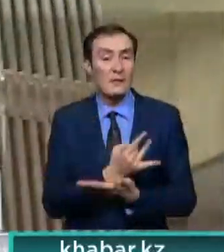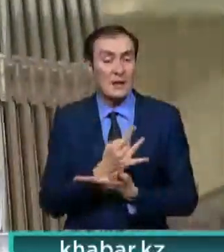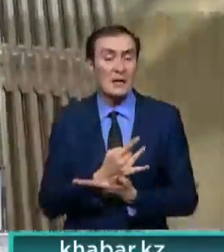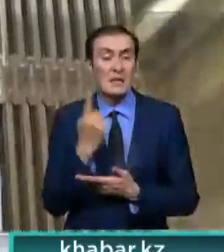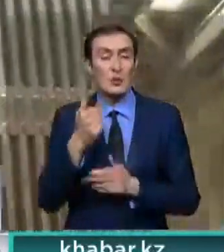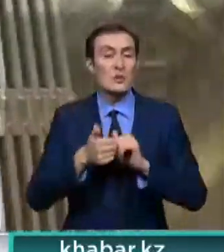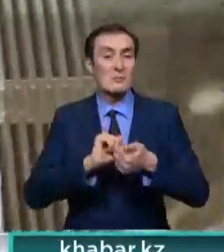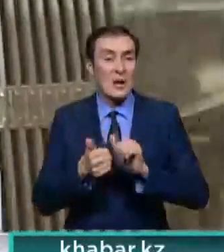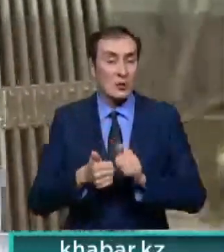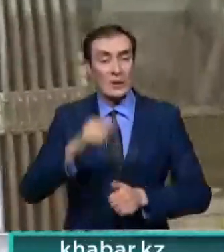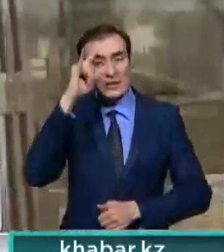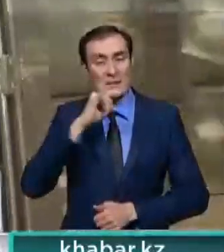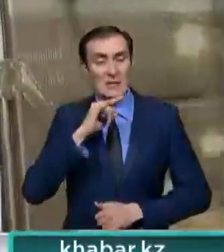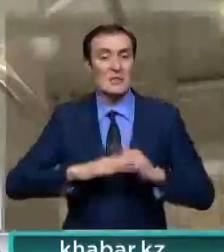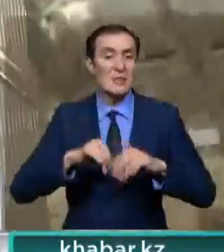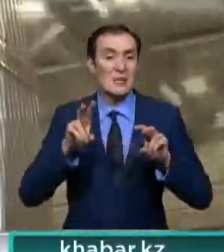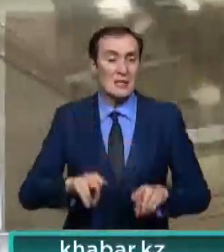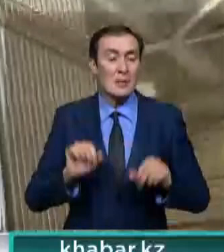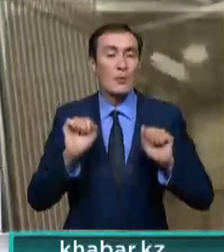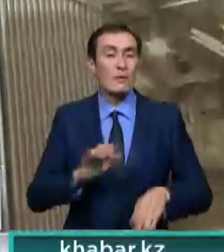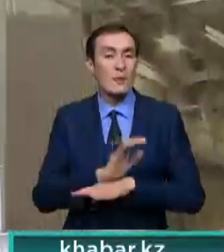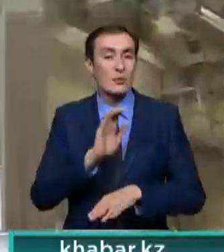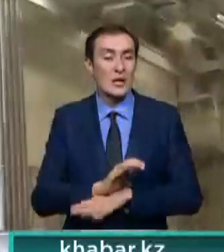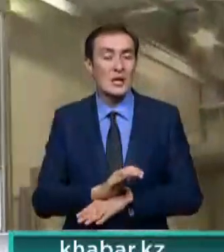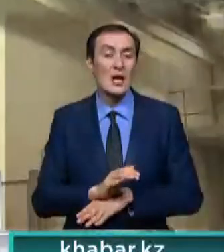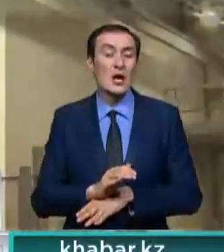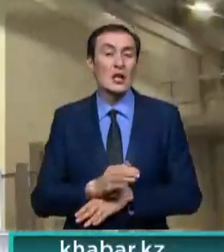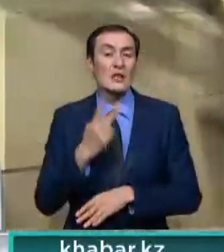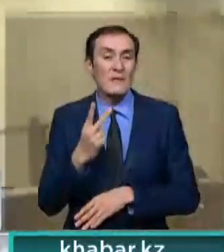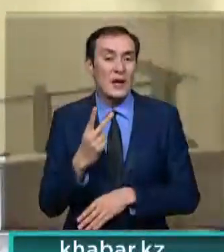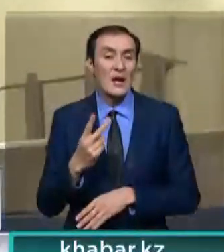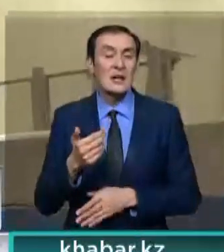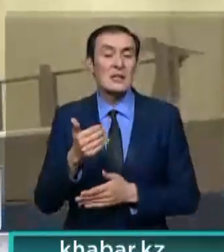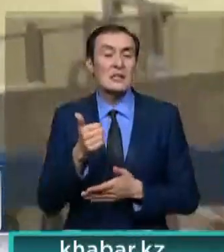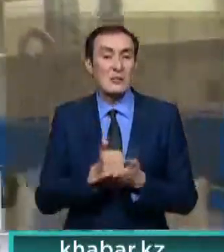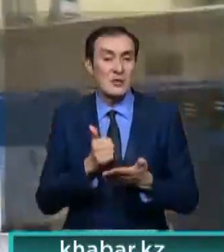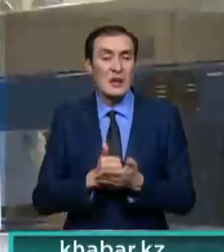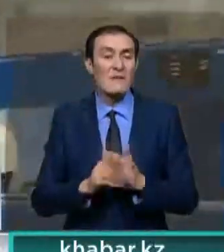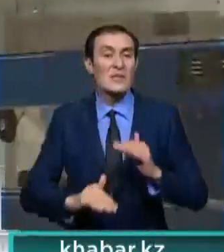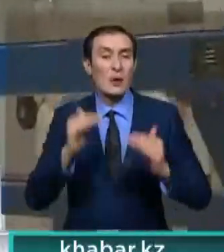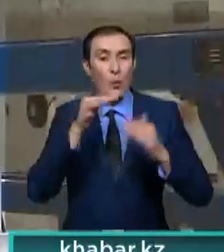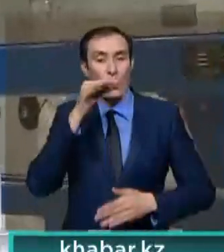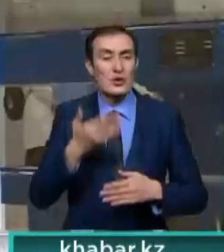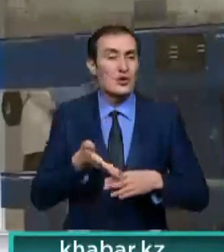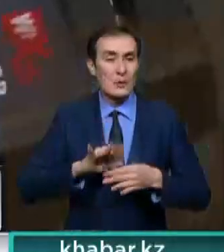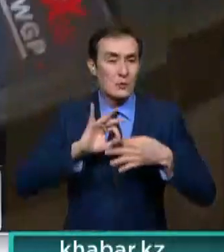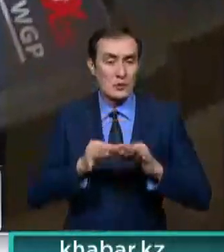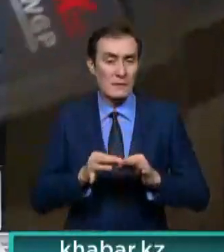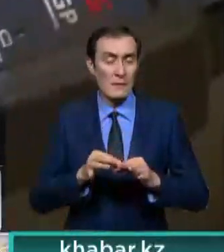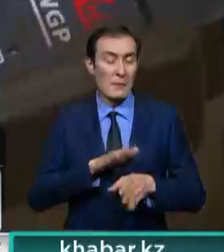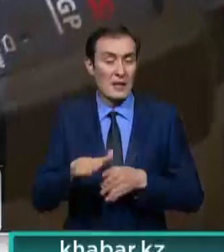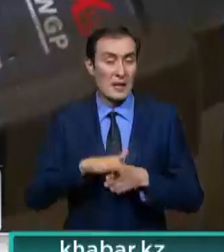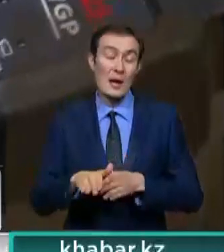одну смену отечественные атомщики способны выпустить не меньше двух деталей в высокотехнологичном исполнении.